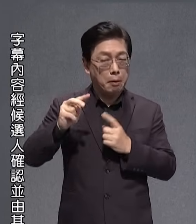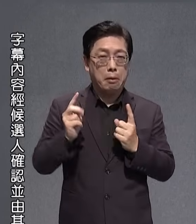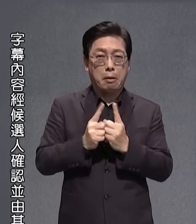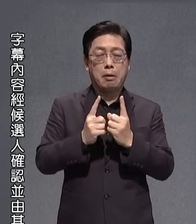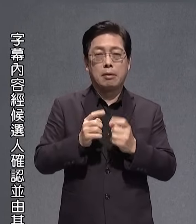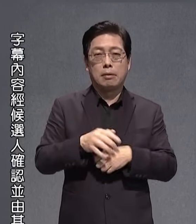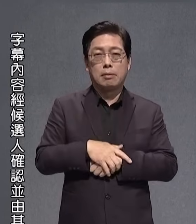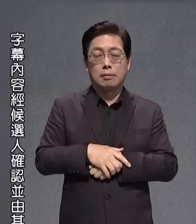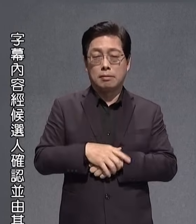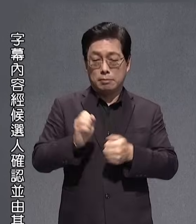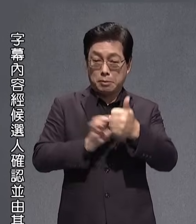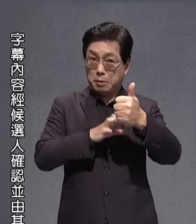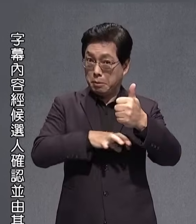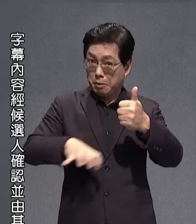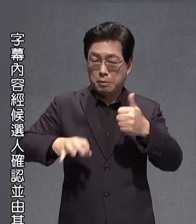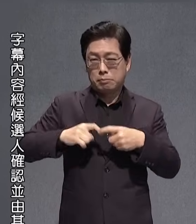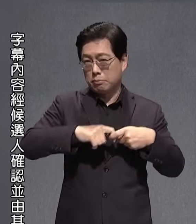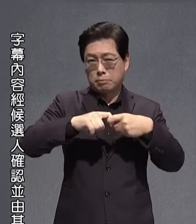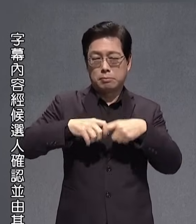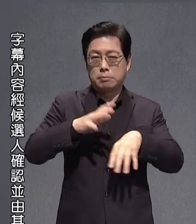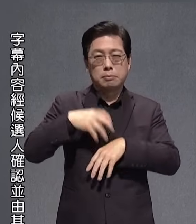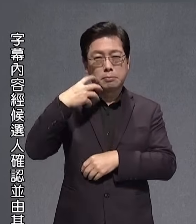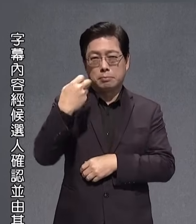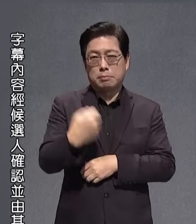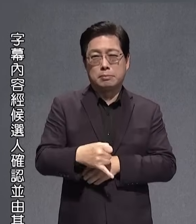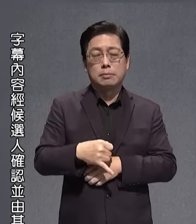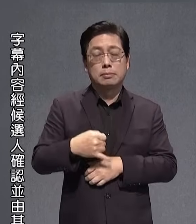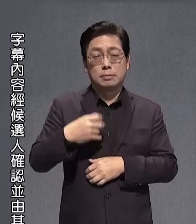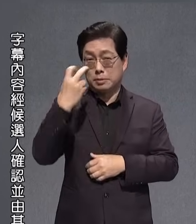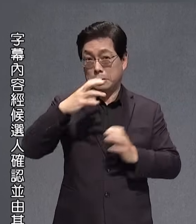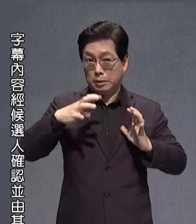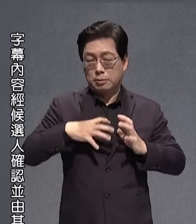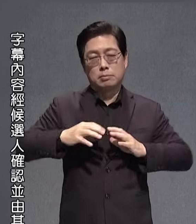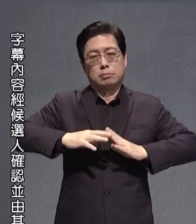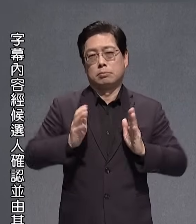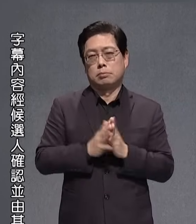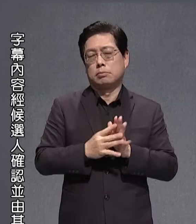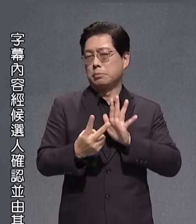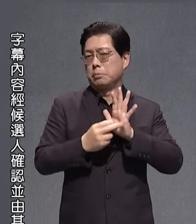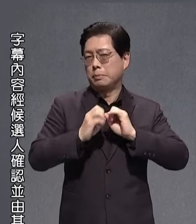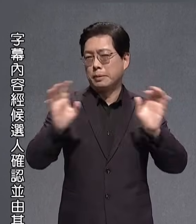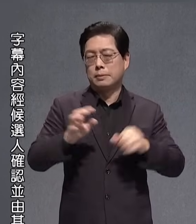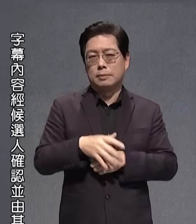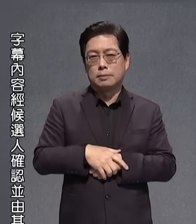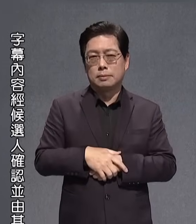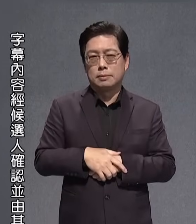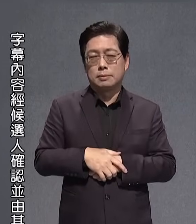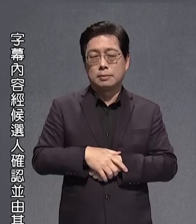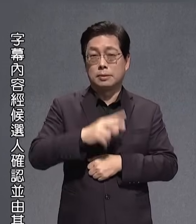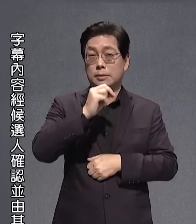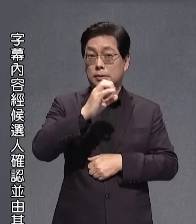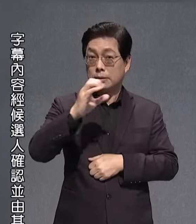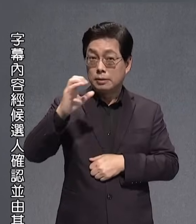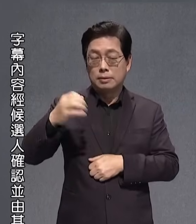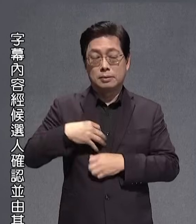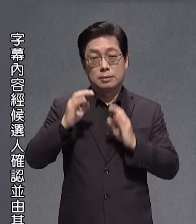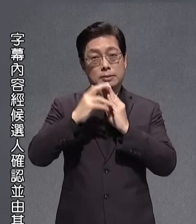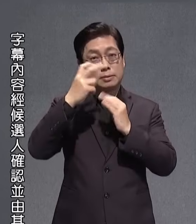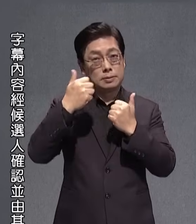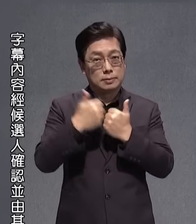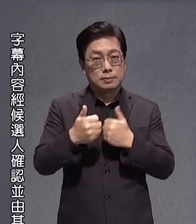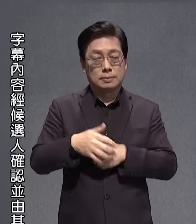部的整合好个个没做出来，难怪检察官就直接点名哦 ，NCC 啦、金管会